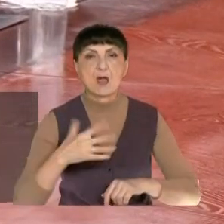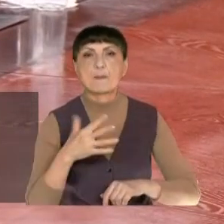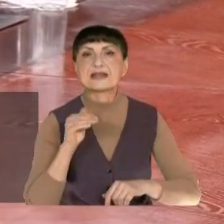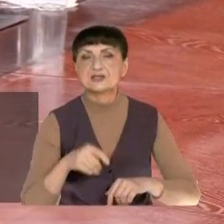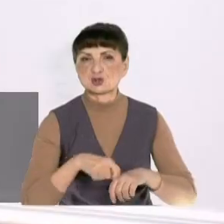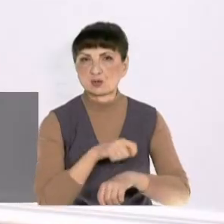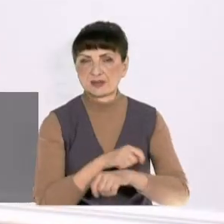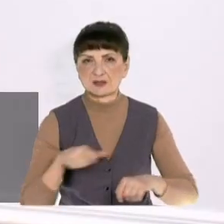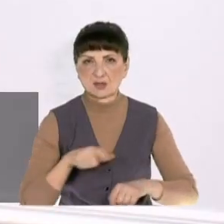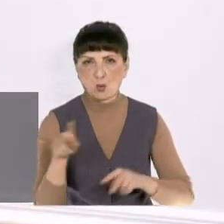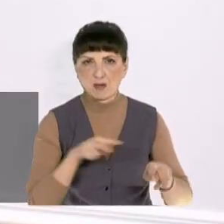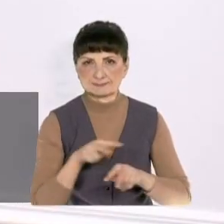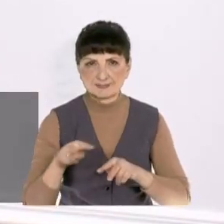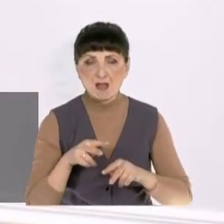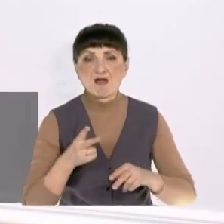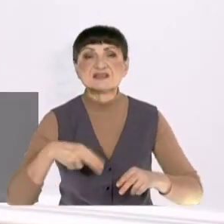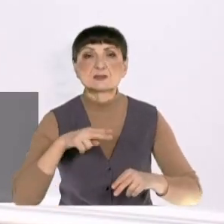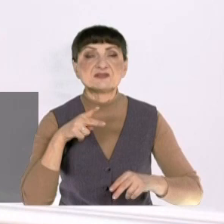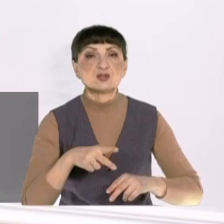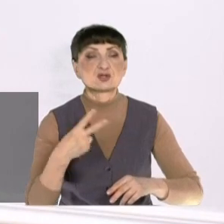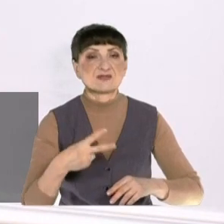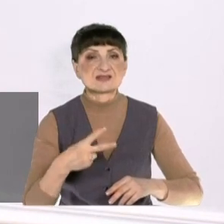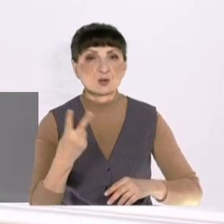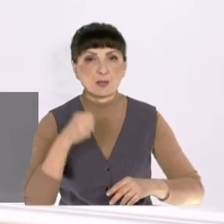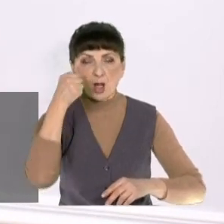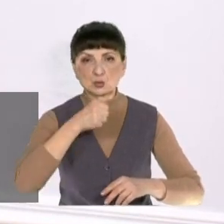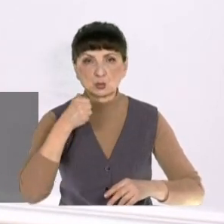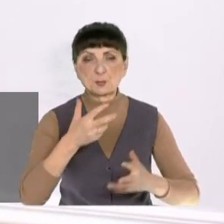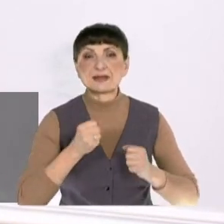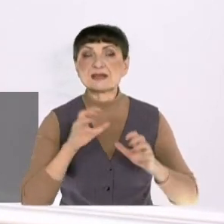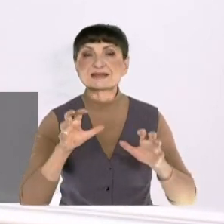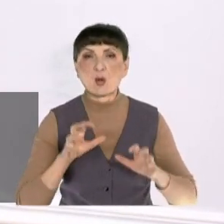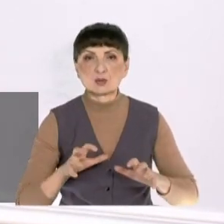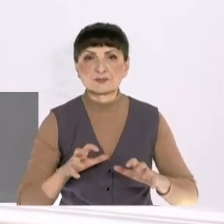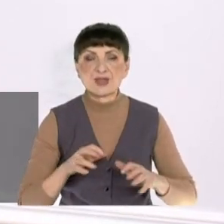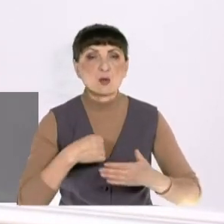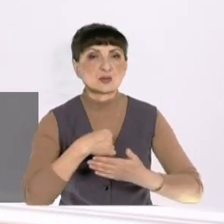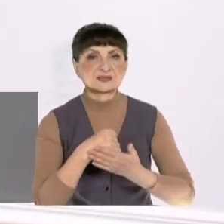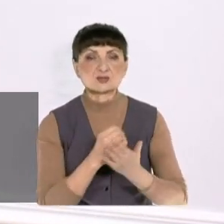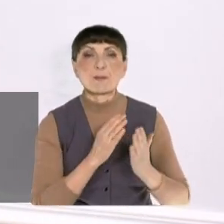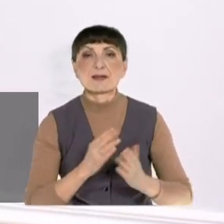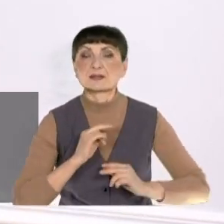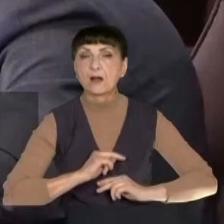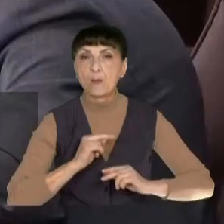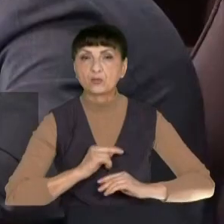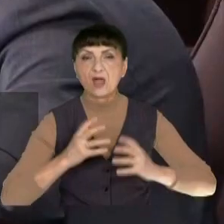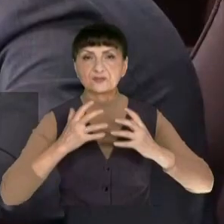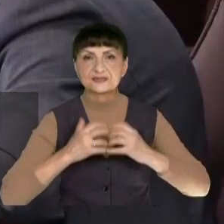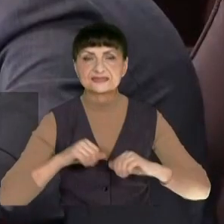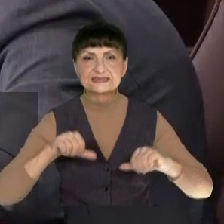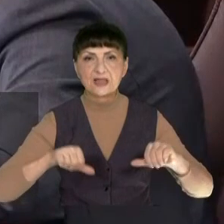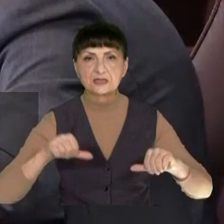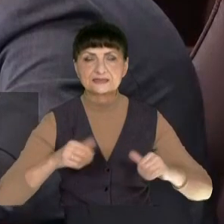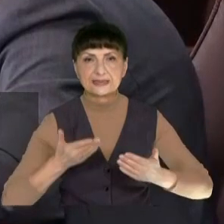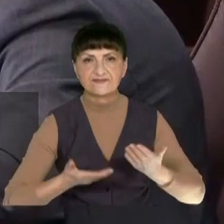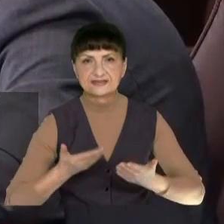тысяч километров дорог. Поэтому в декабре 2022 года приняли закон, определяющий порядок работы автоматизированных станций